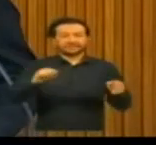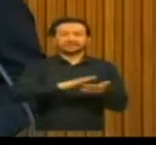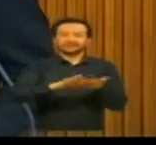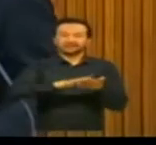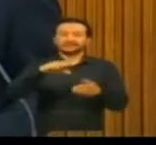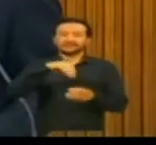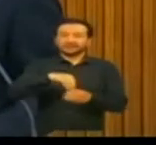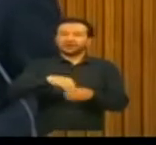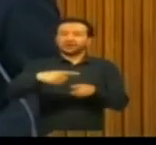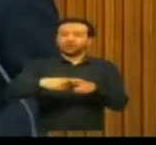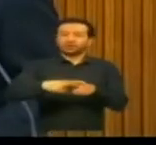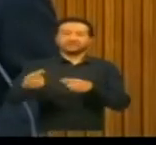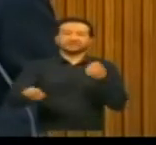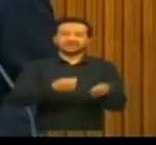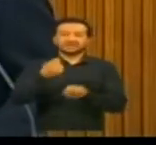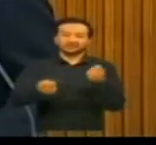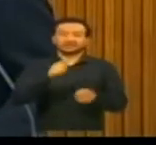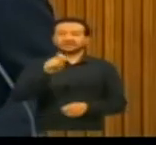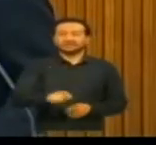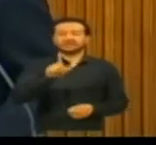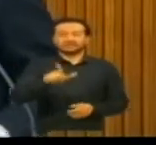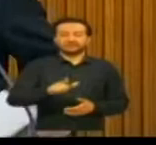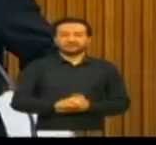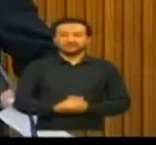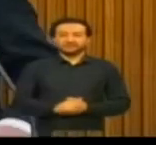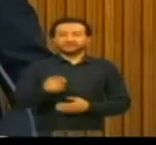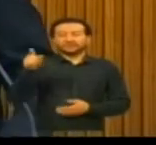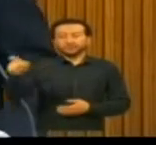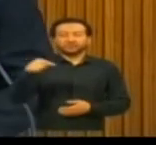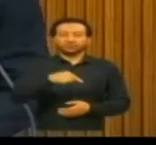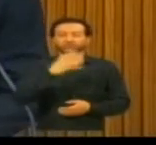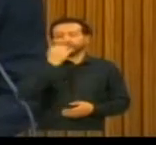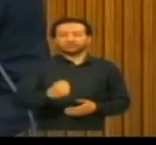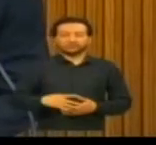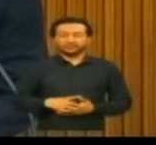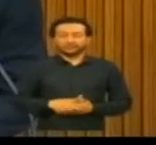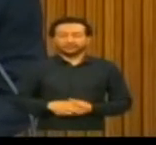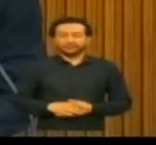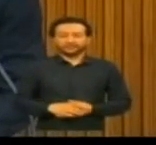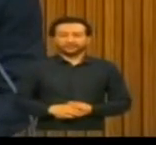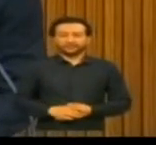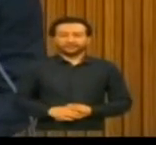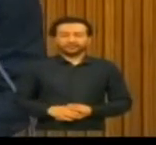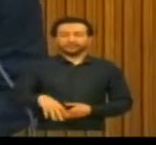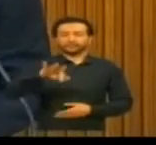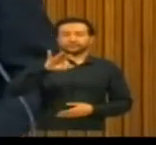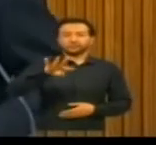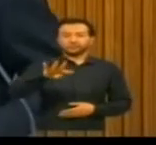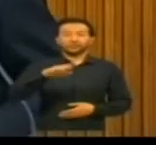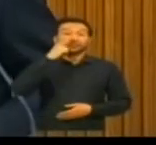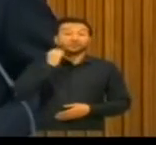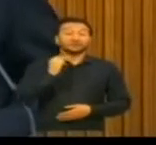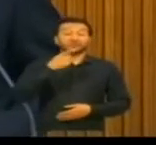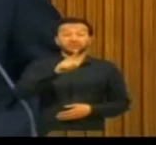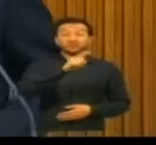için ortak çalışma yapmak zorundadırlar. Onlardan bunu bekliyoruz. 14